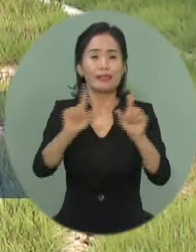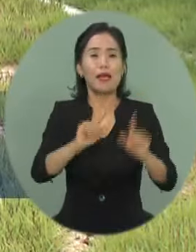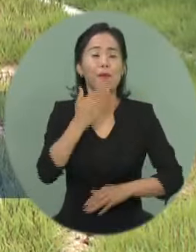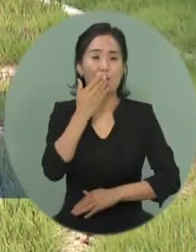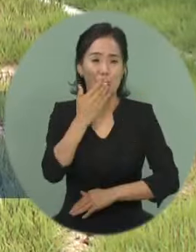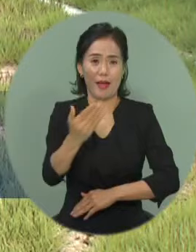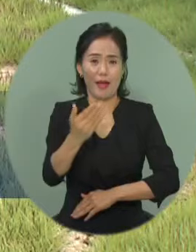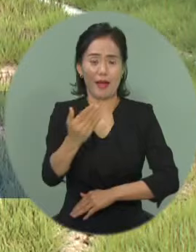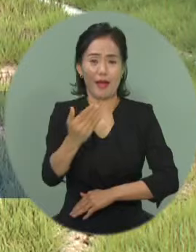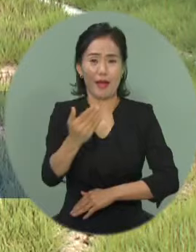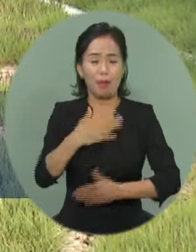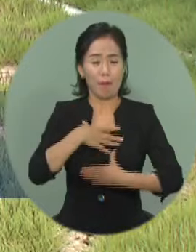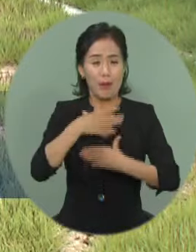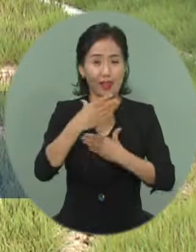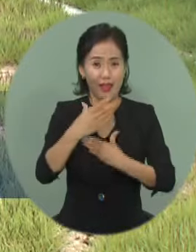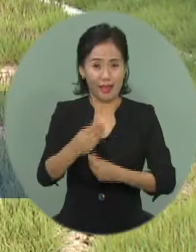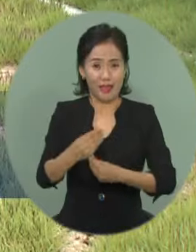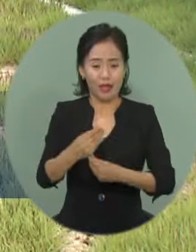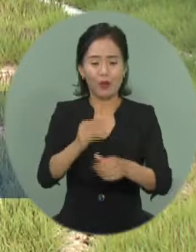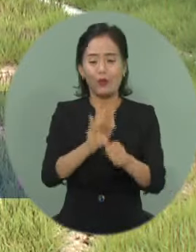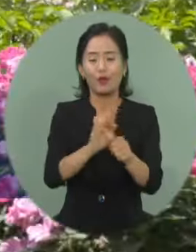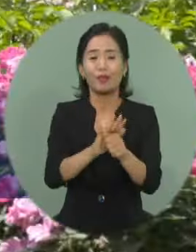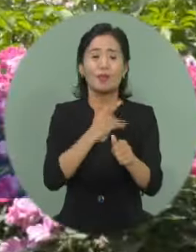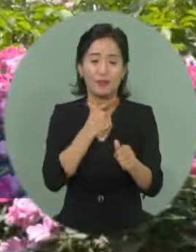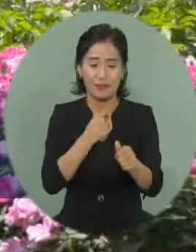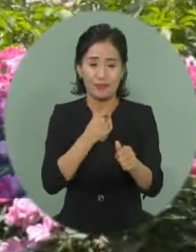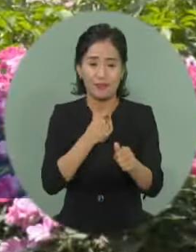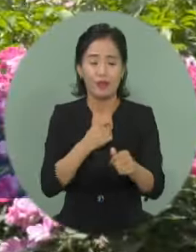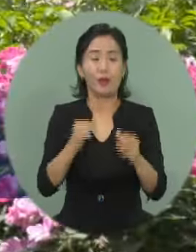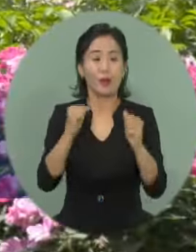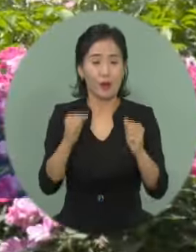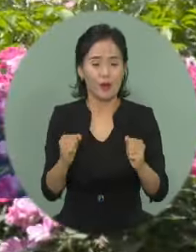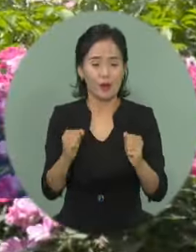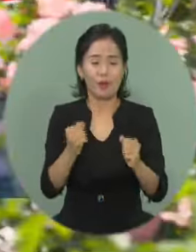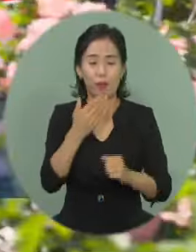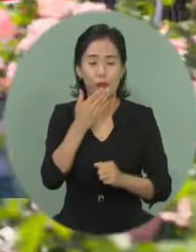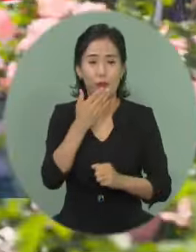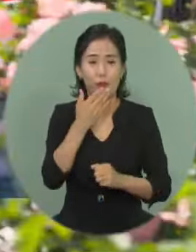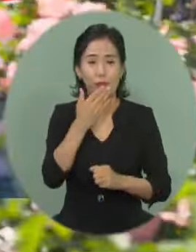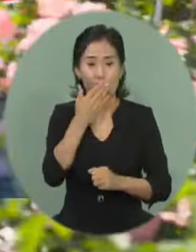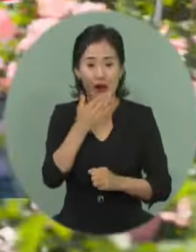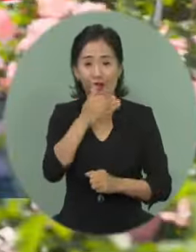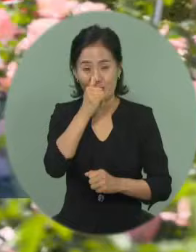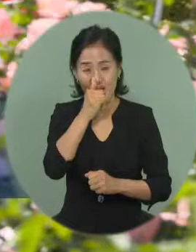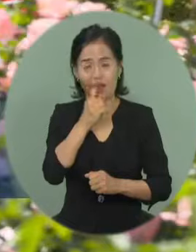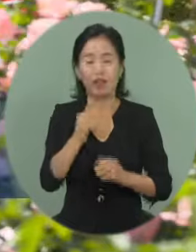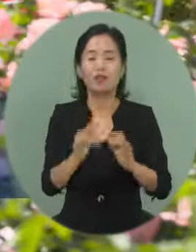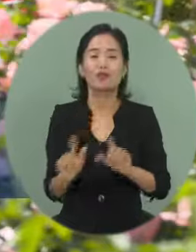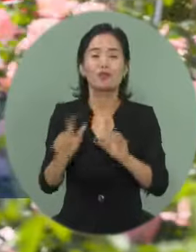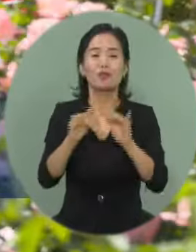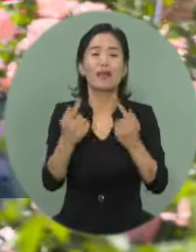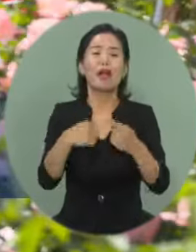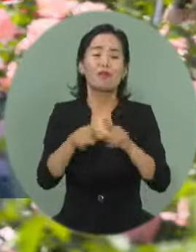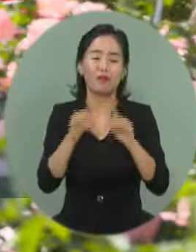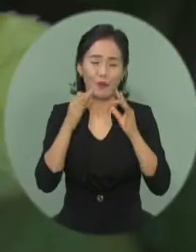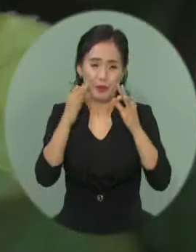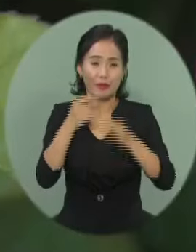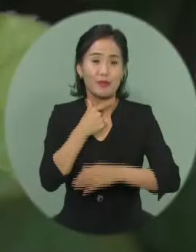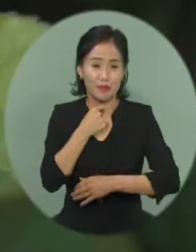있게끔 편하게 살 수 있게끔 도와드리겠습니다. 거주하고 체류할 수 있게끔 주민들과 같이